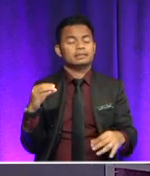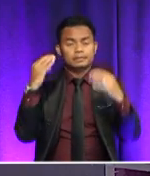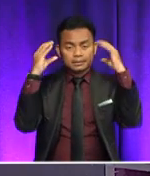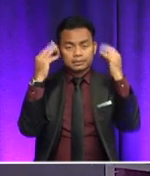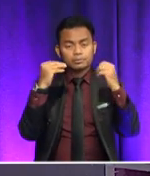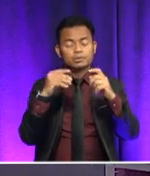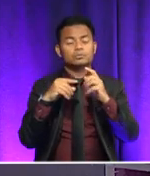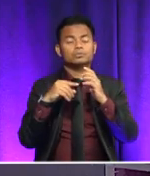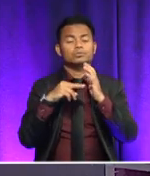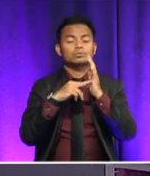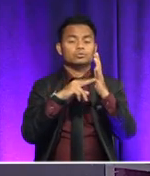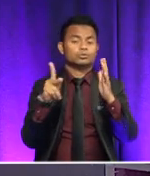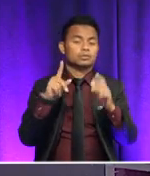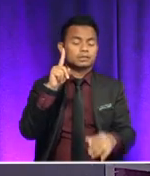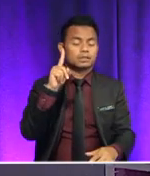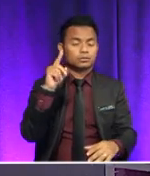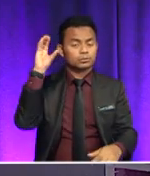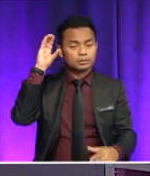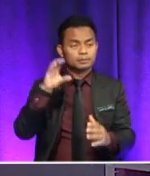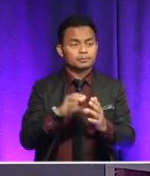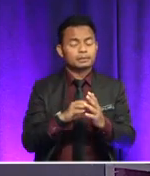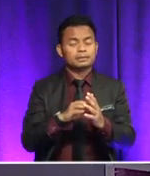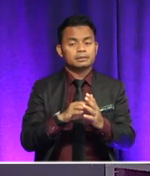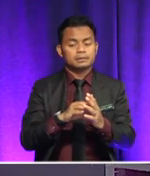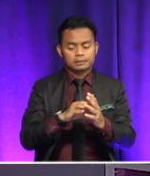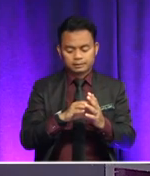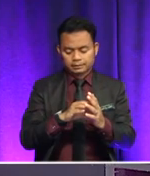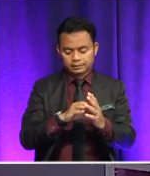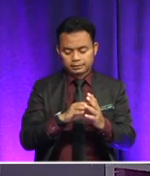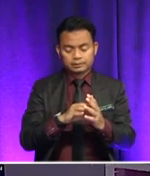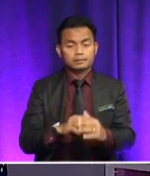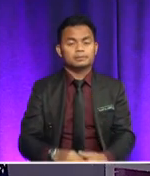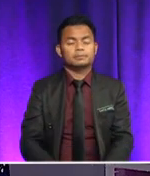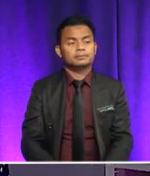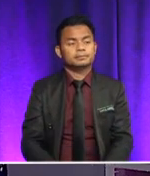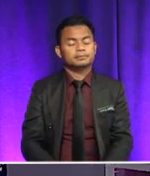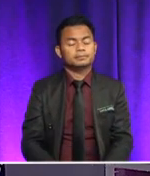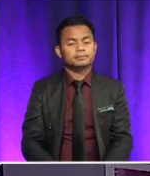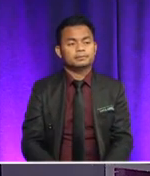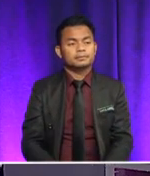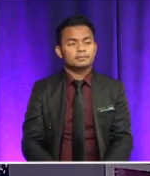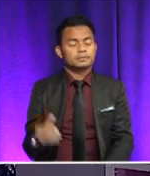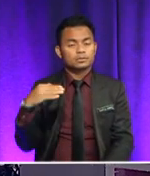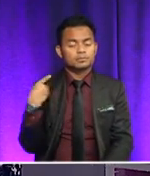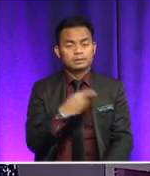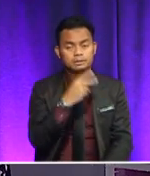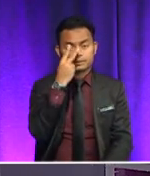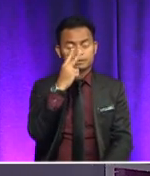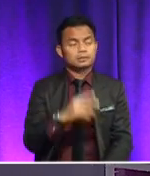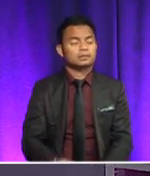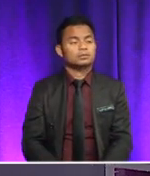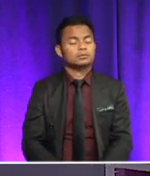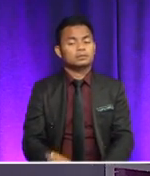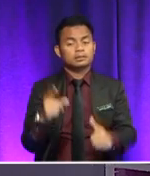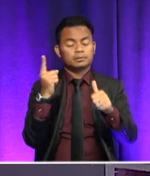gambar mengenai yang jarang kita ketahui Kelebihannya yaitu kita tengok pokok kenap ini yang